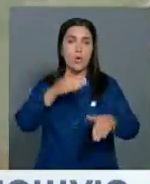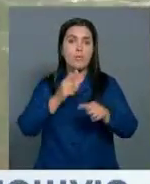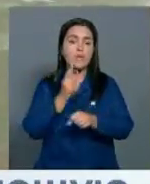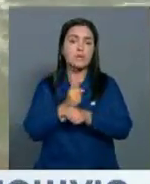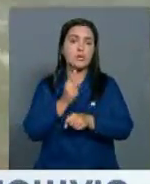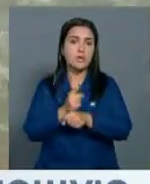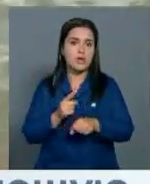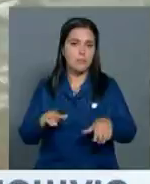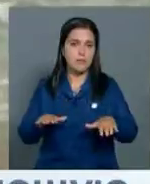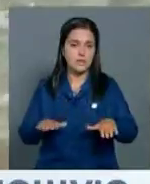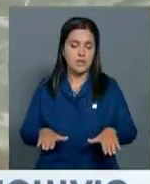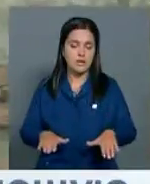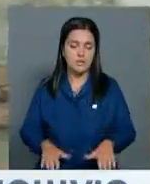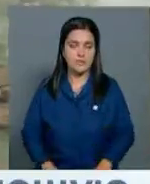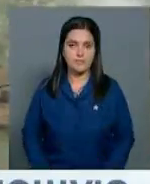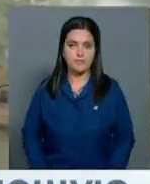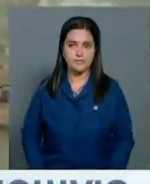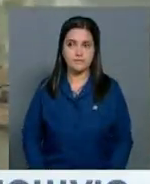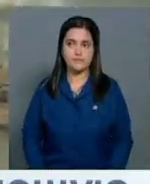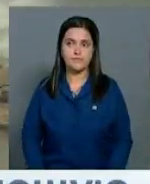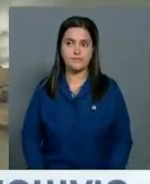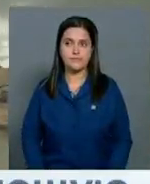купания в запрещенных местах.